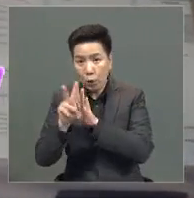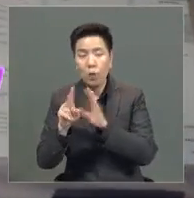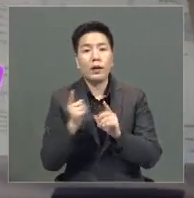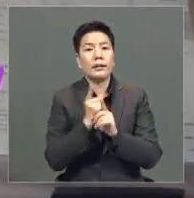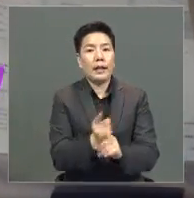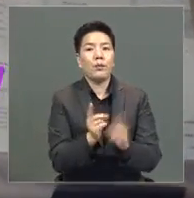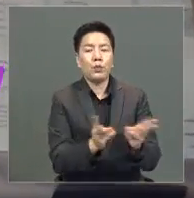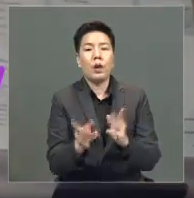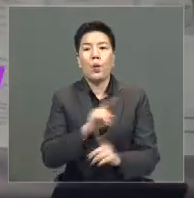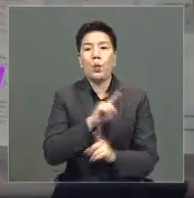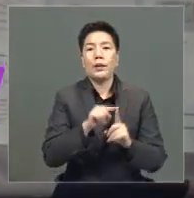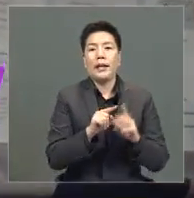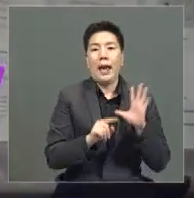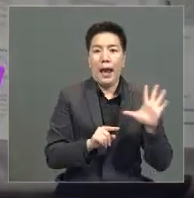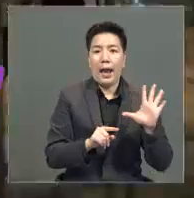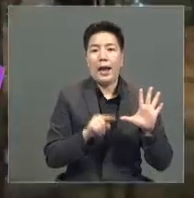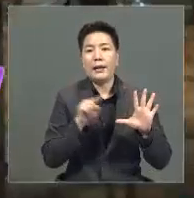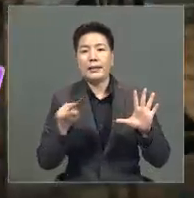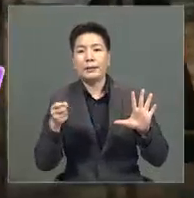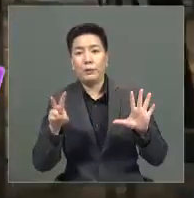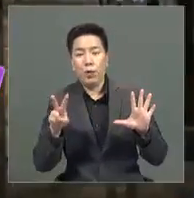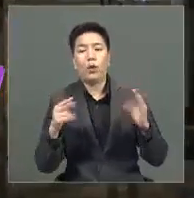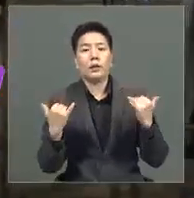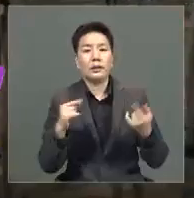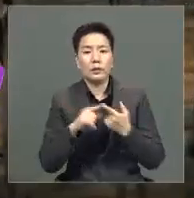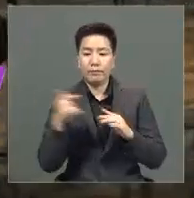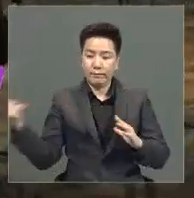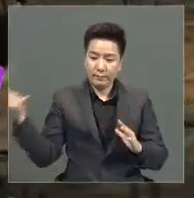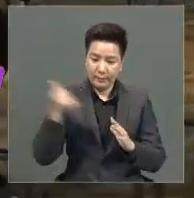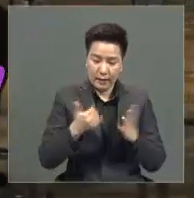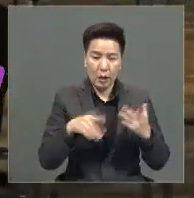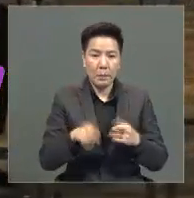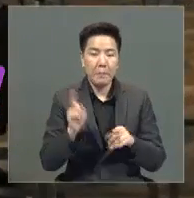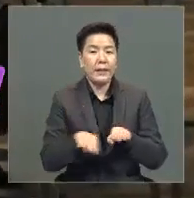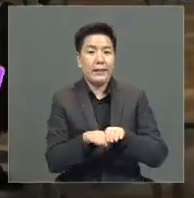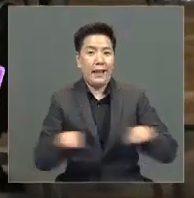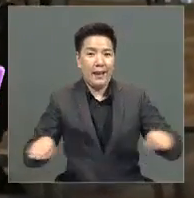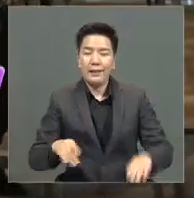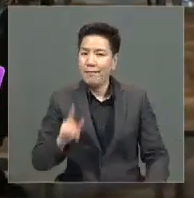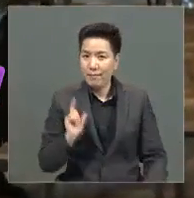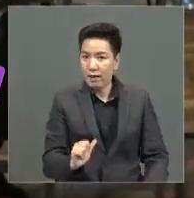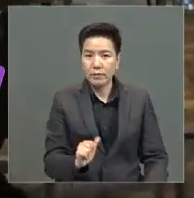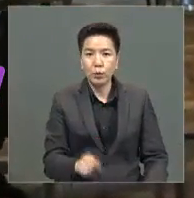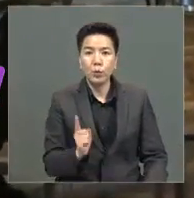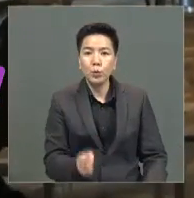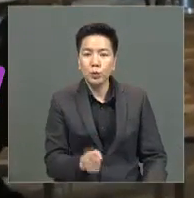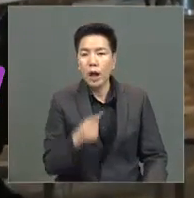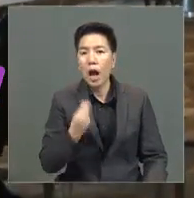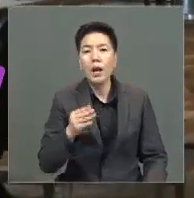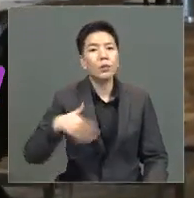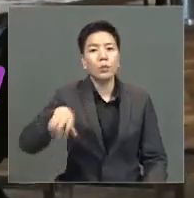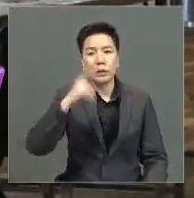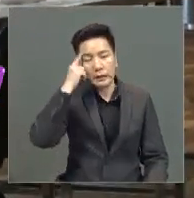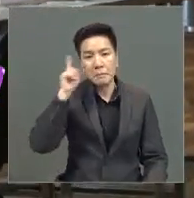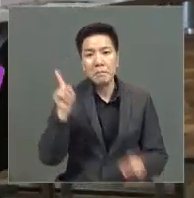การก็คือในวันที่5และในวันที่12หลังจากที่เดินทางเข้ามาอันนี้เป็นมาตรการหลักที่วางไว้เพื่อสร้างความมั่นใจใน